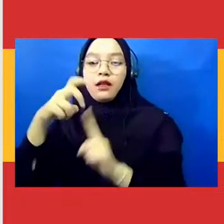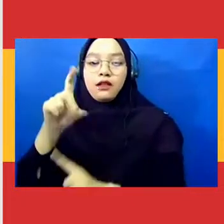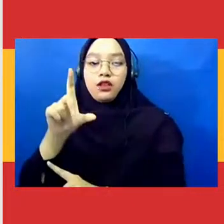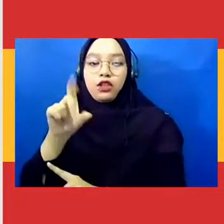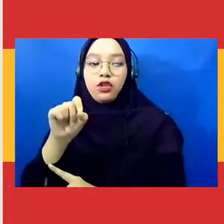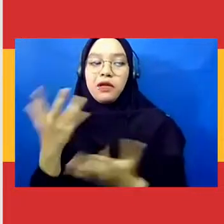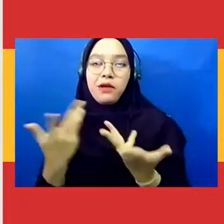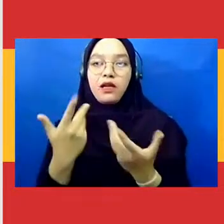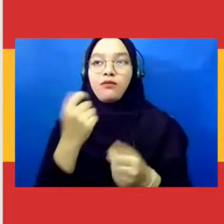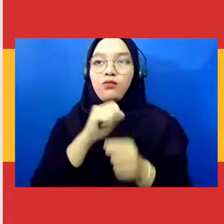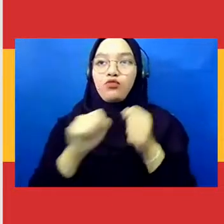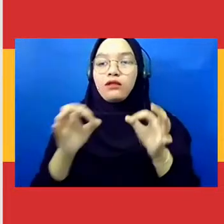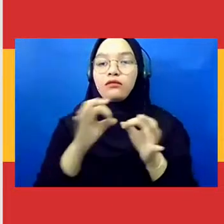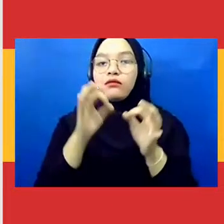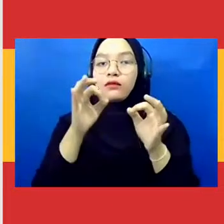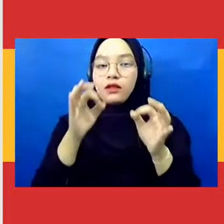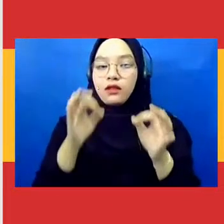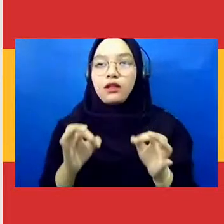tataran kota yang berpendidikan. Jadi sumber daya yang